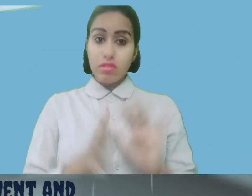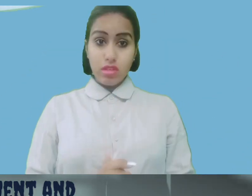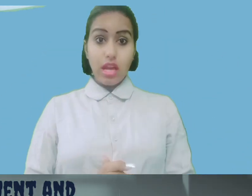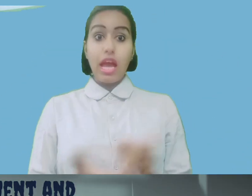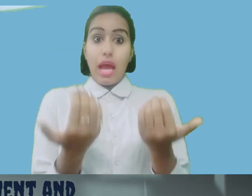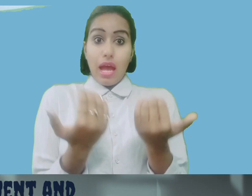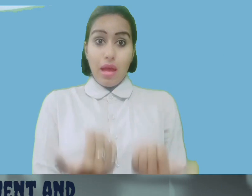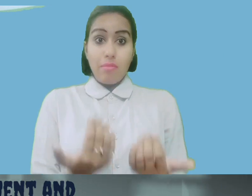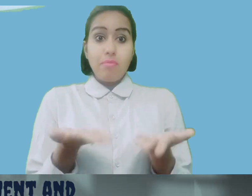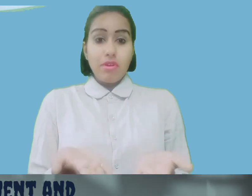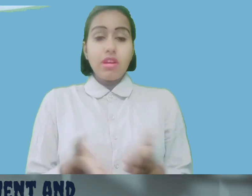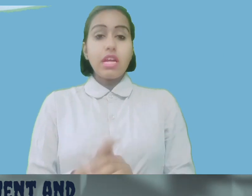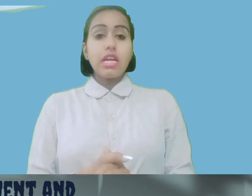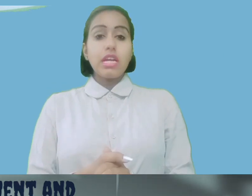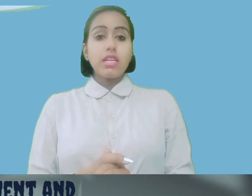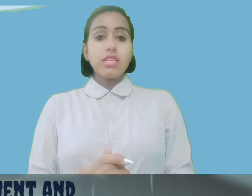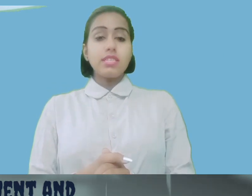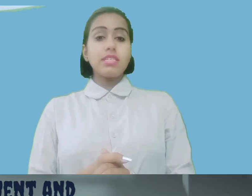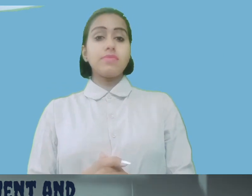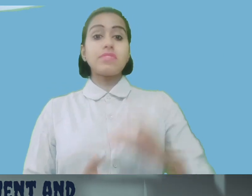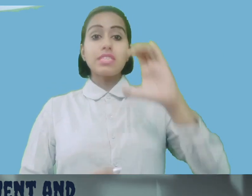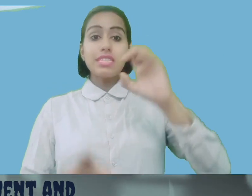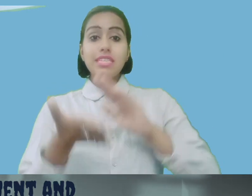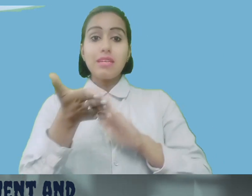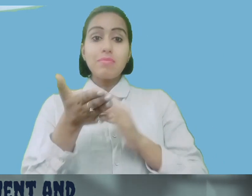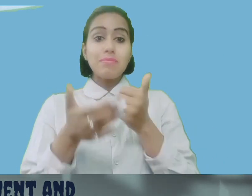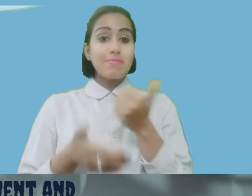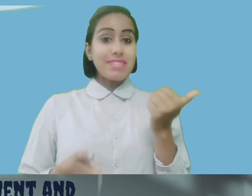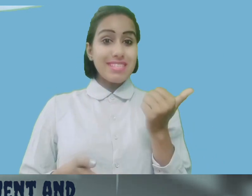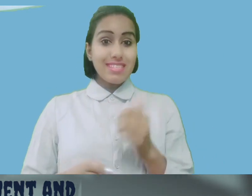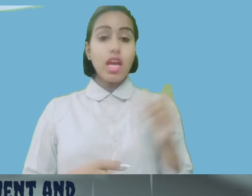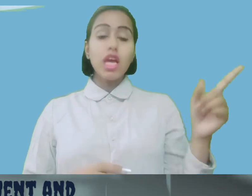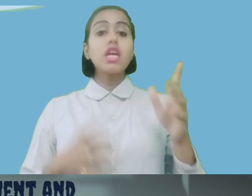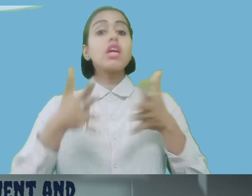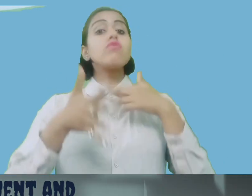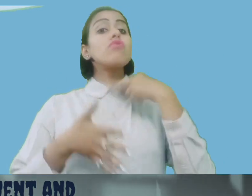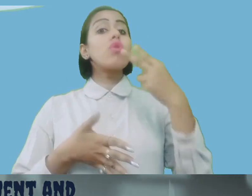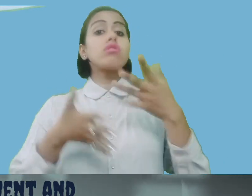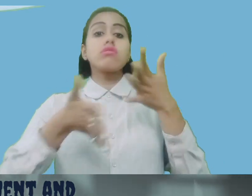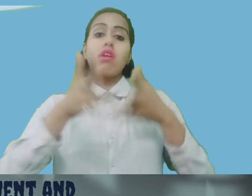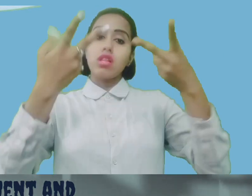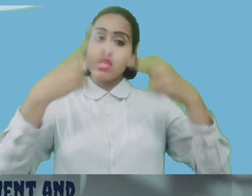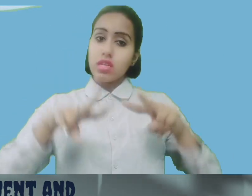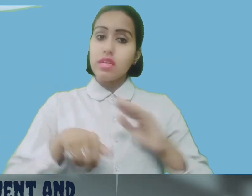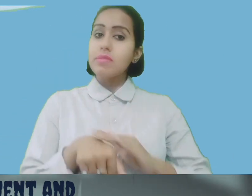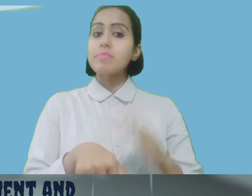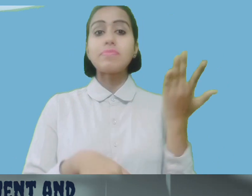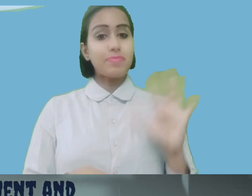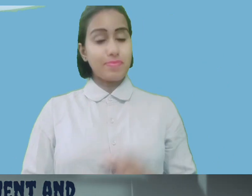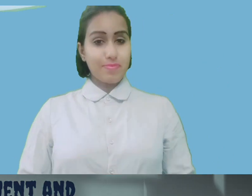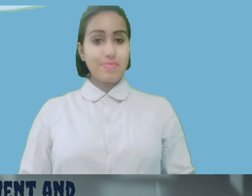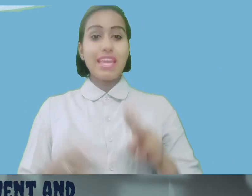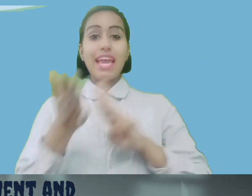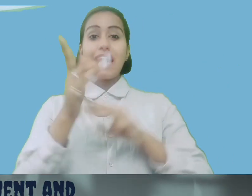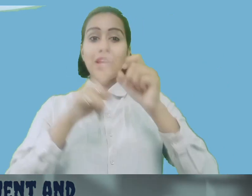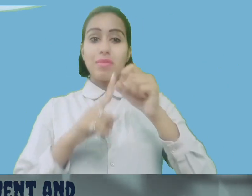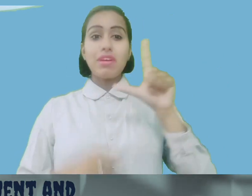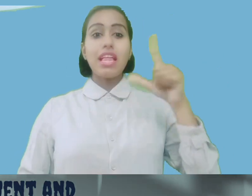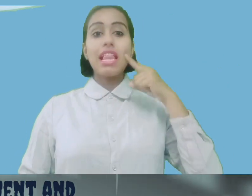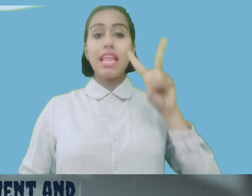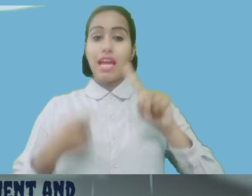है एमपी लाइव न्यूज़ चैनल में। स्वागत है सोनाली जी हमारे न्यूज़ चैनल। थैंक यू सो मच। आपकी ये